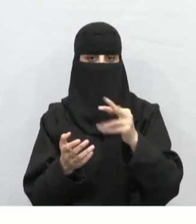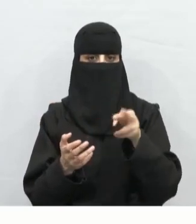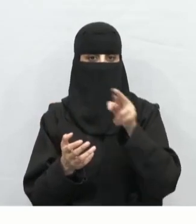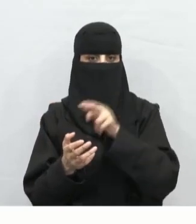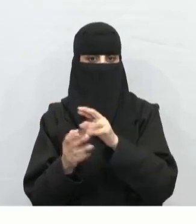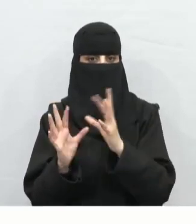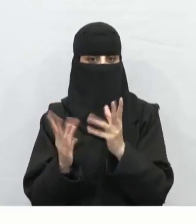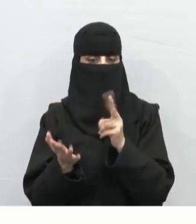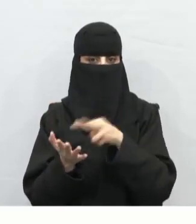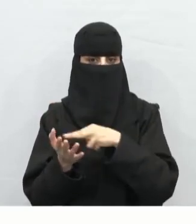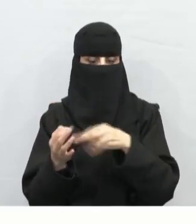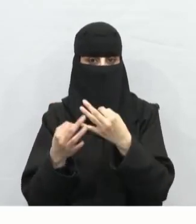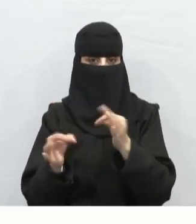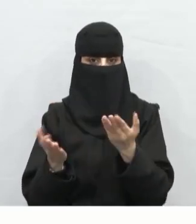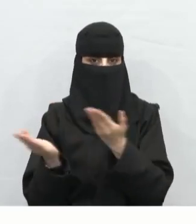هيقراوا